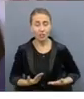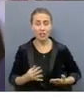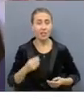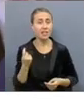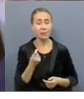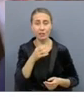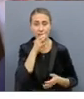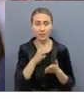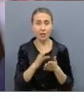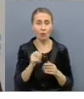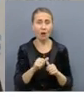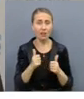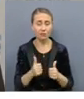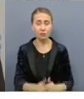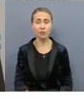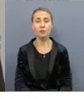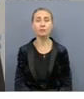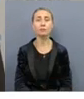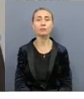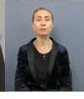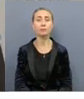было сказано и о разводах.